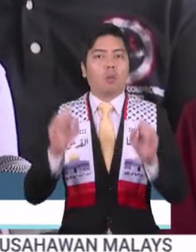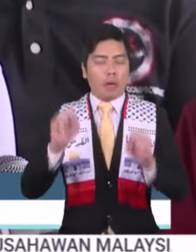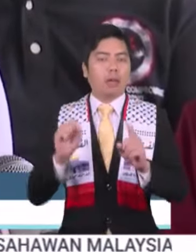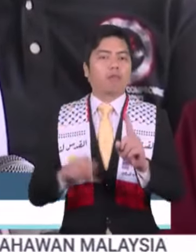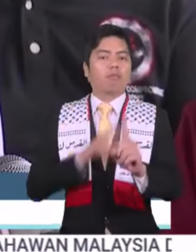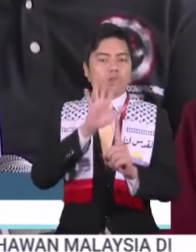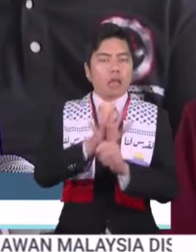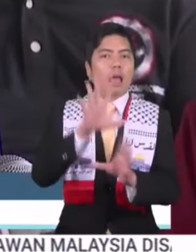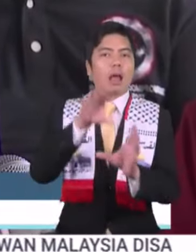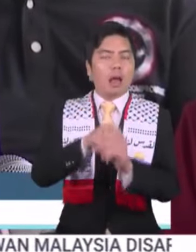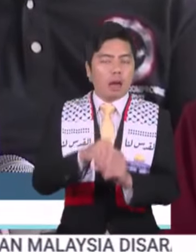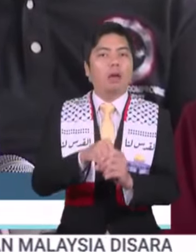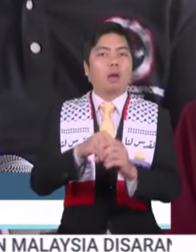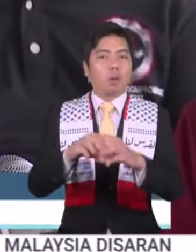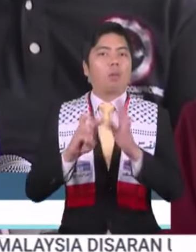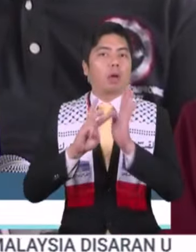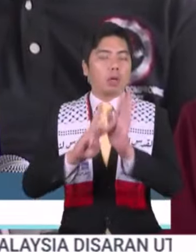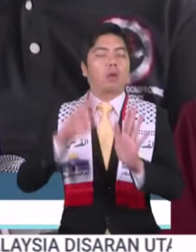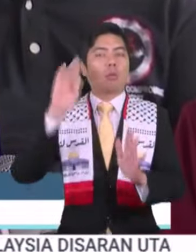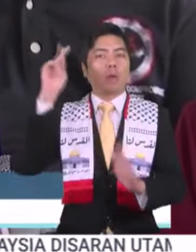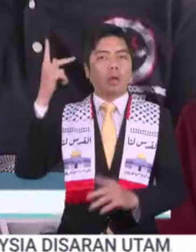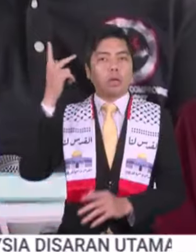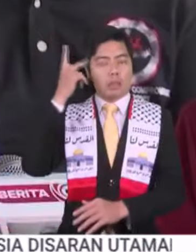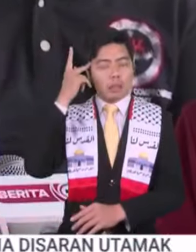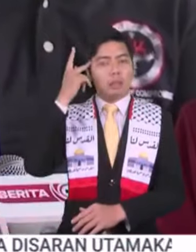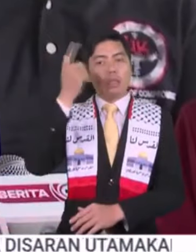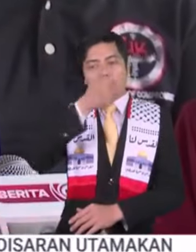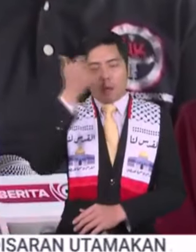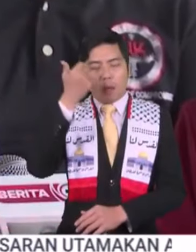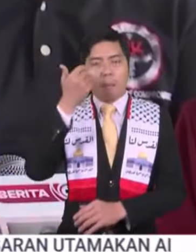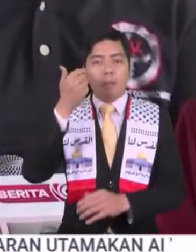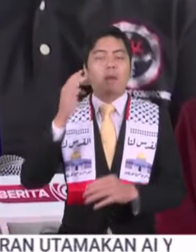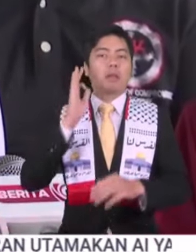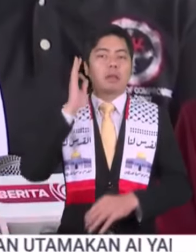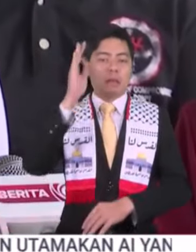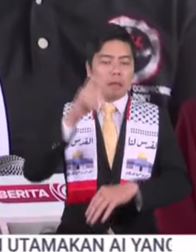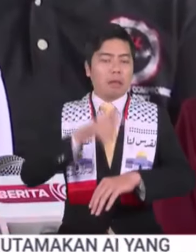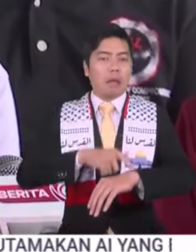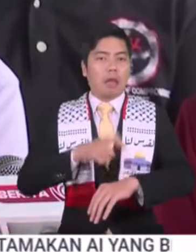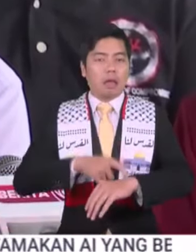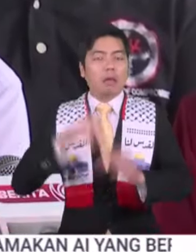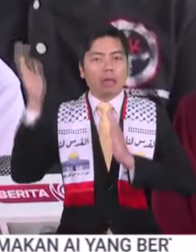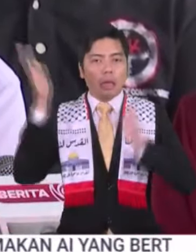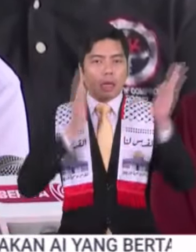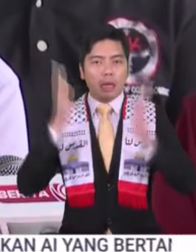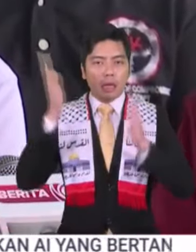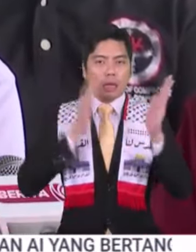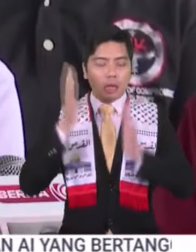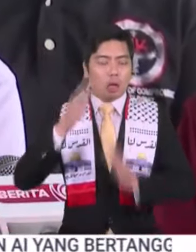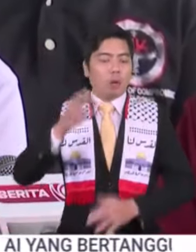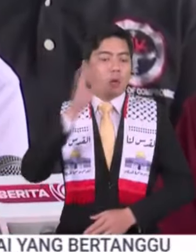bahagian dalam bidang politik negara kita, kerana masa depan negara kita adalah hasil daripada usaha sama,